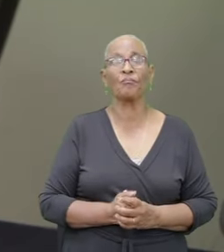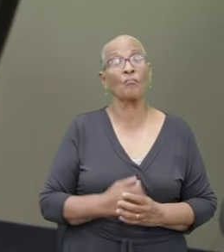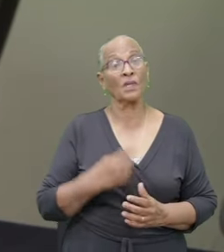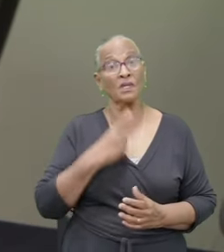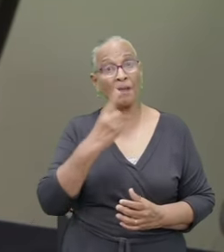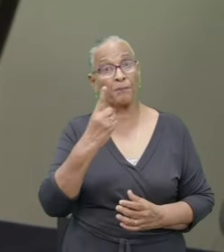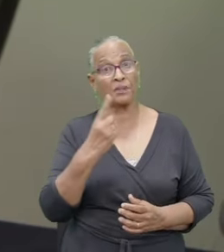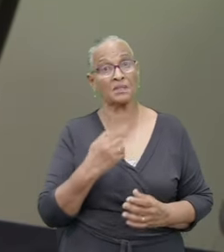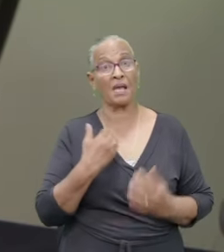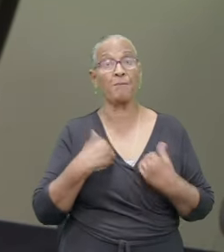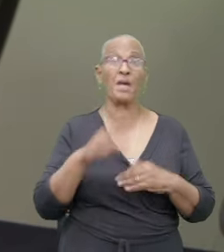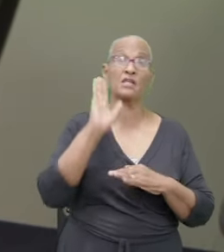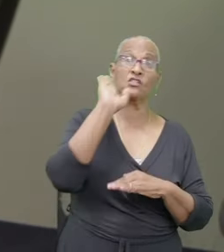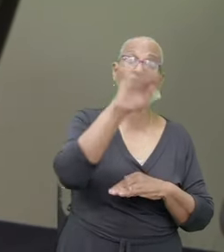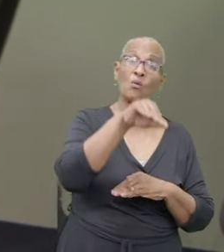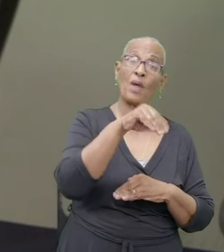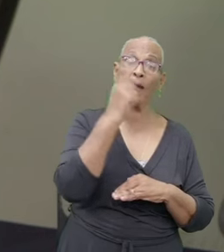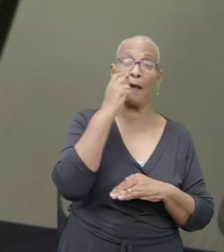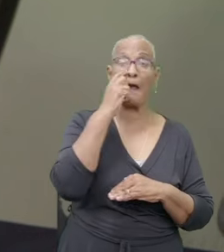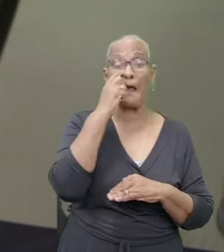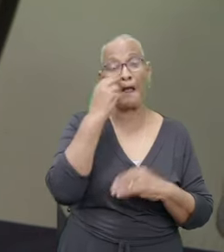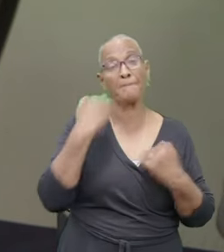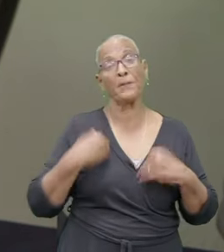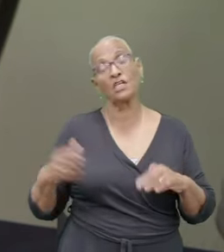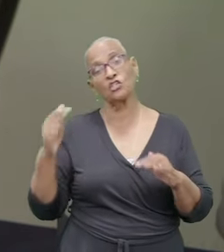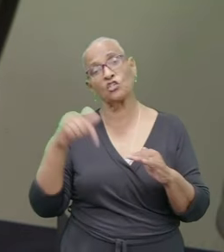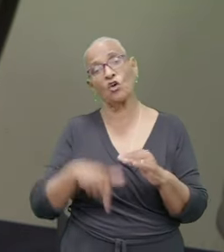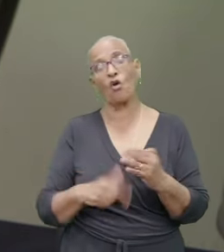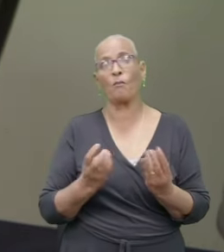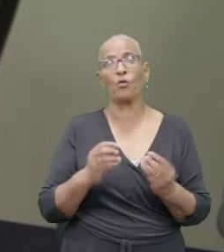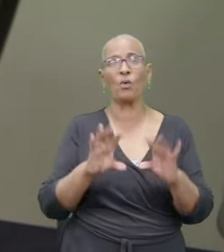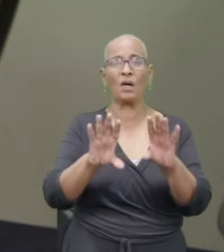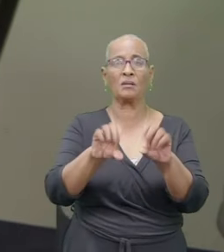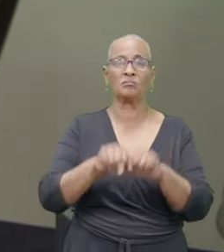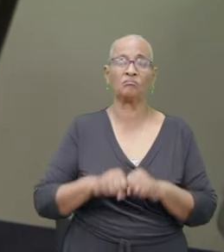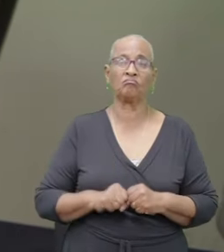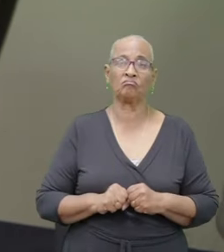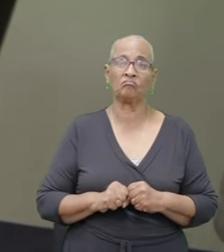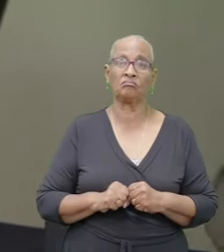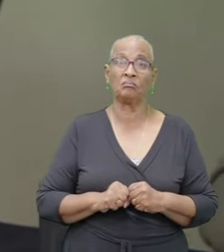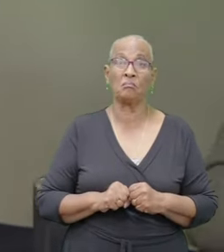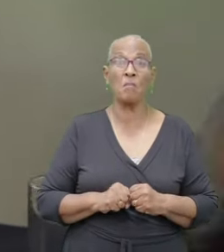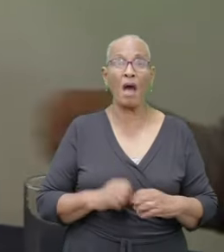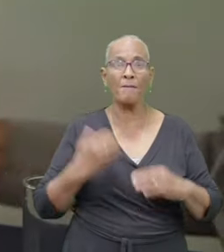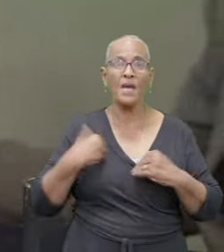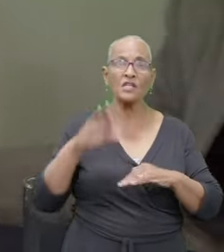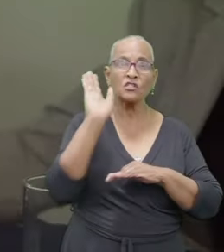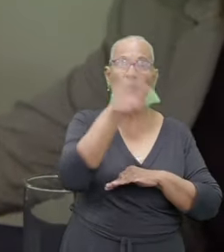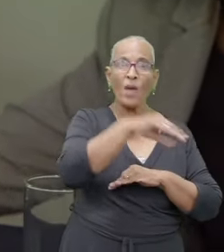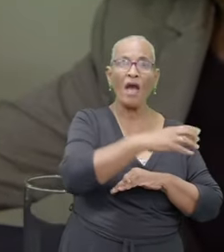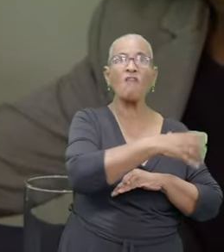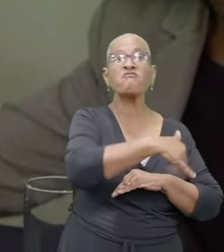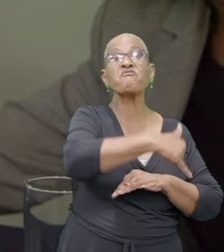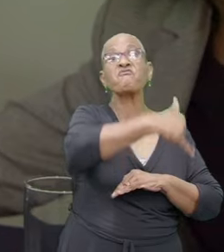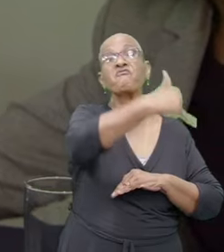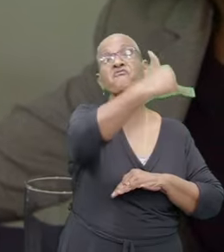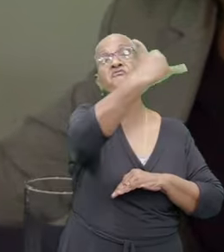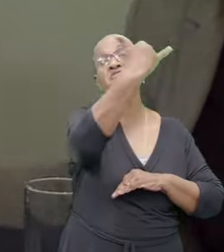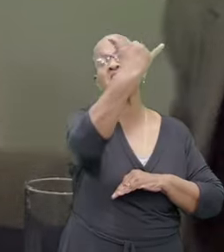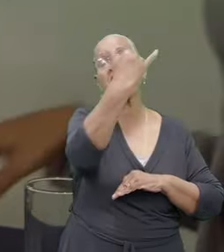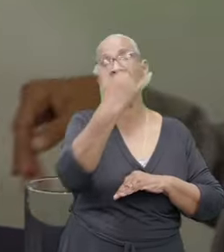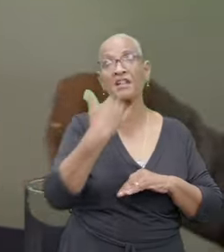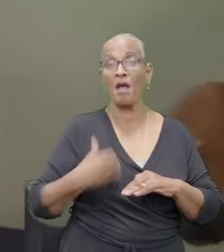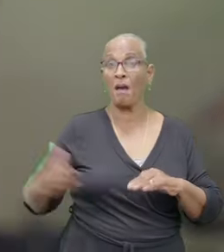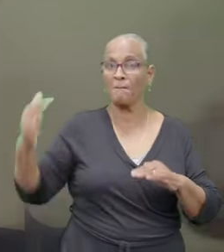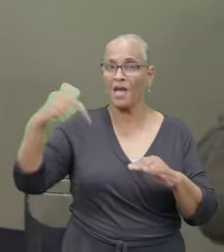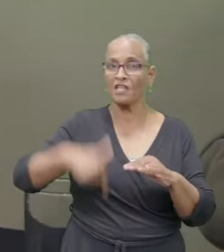uitstroom en hoe u dat wil aanpakken. Maar die uitstroom is vele malen groter. En de belangrijkste componenten